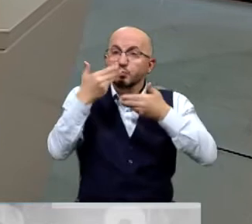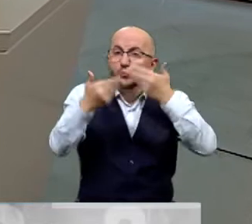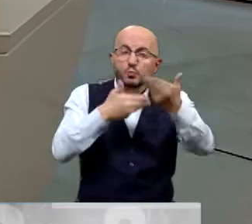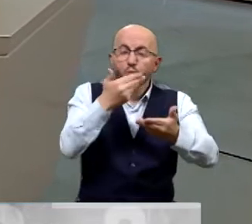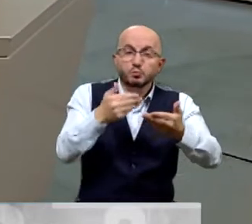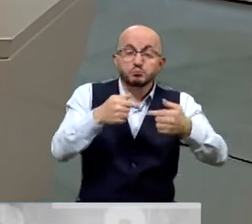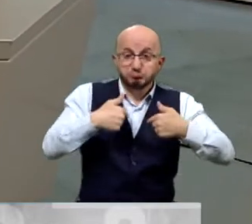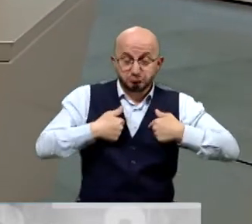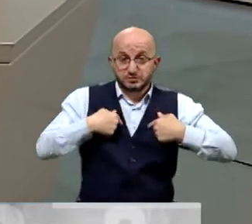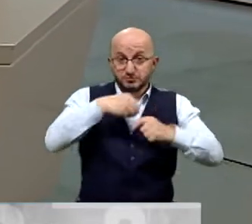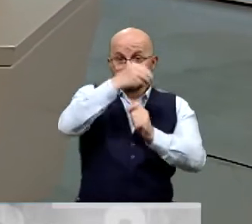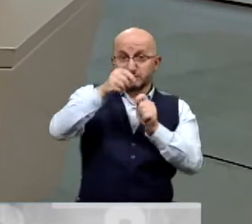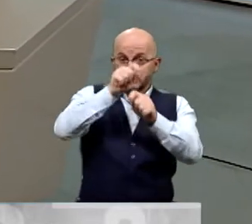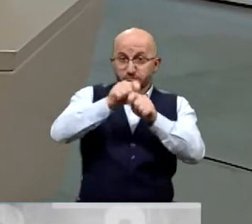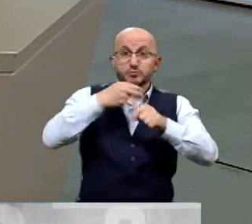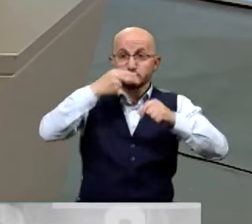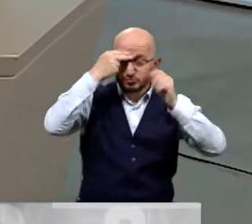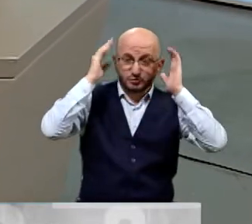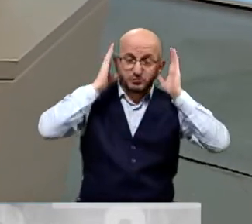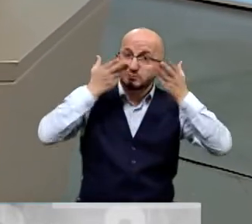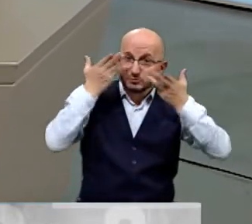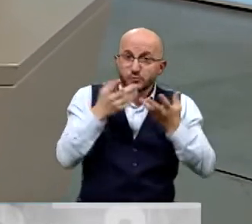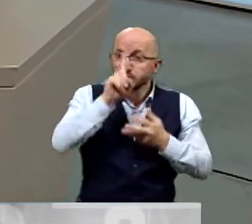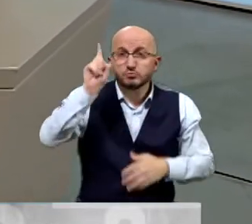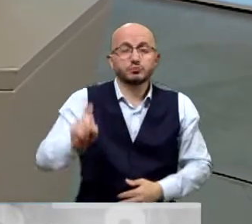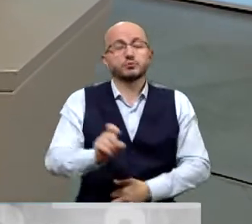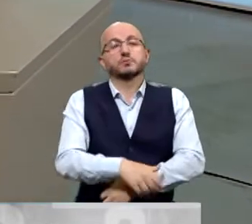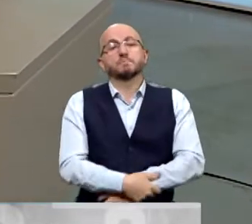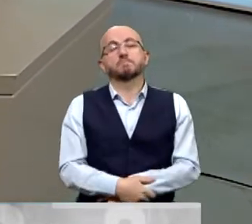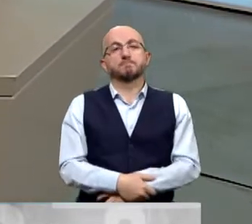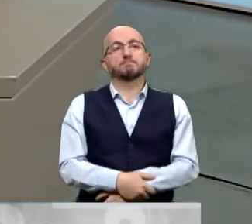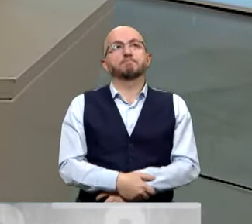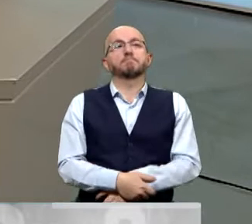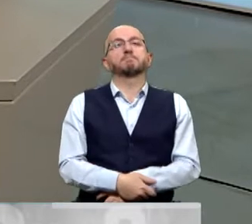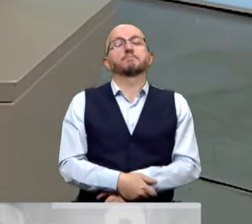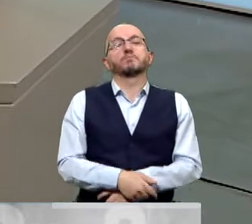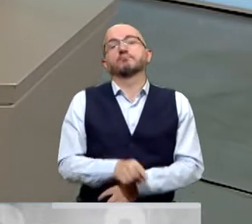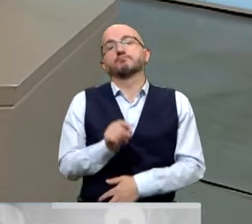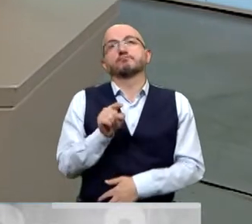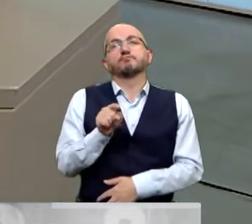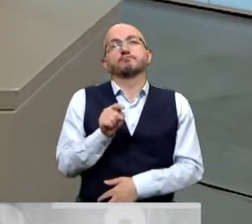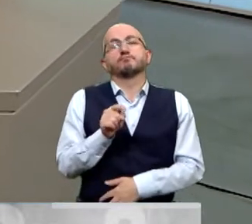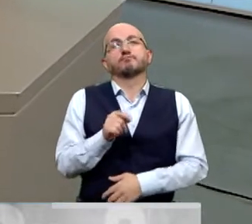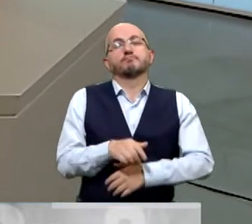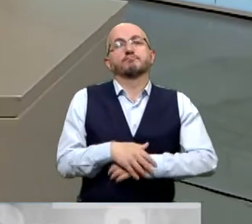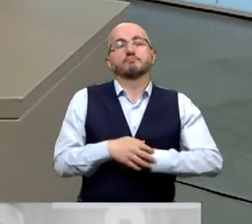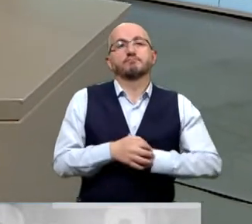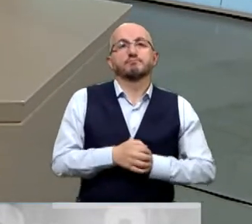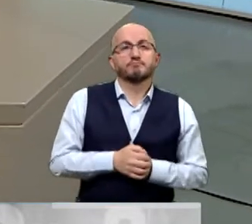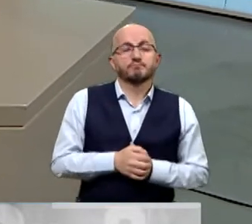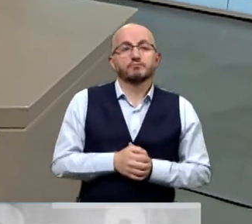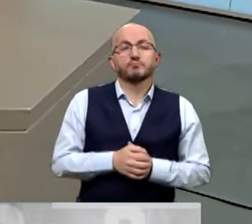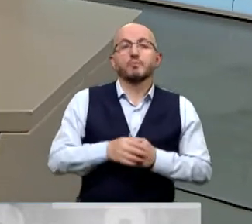benim kıldırmış olduğum cuma namazı sahih midir demiş biz buna şöyle cevap veriyoruz